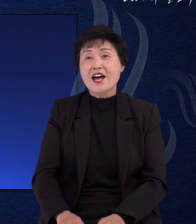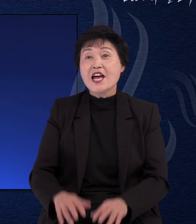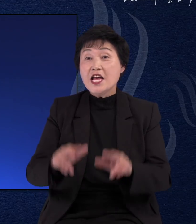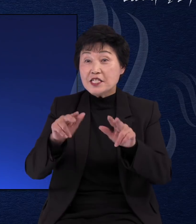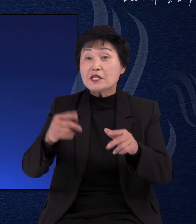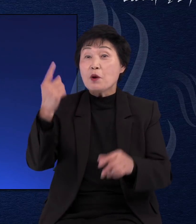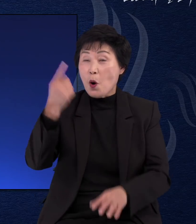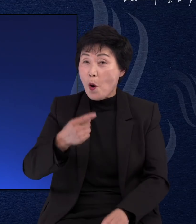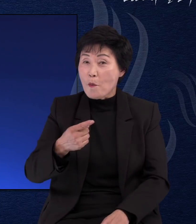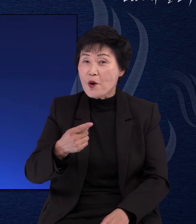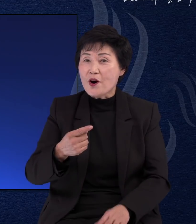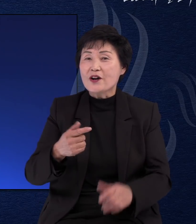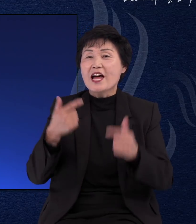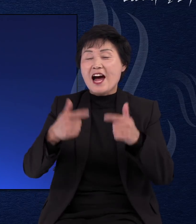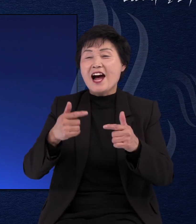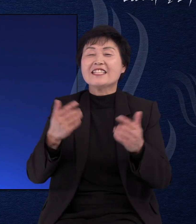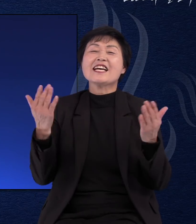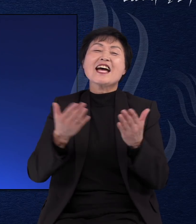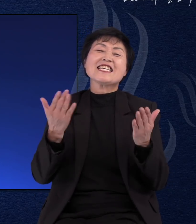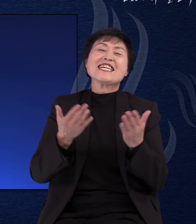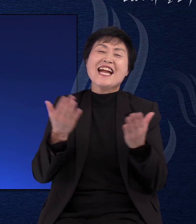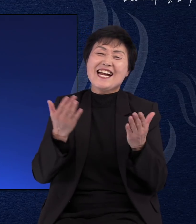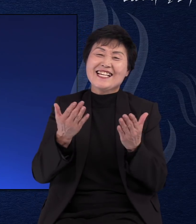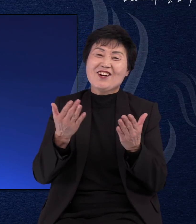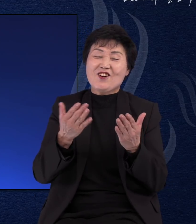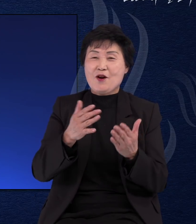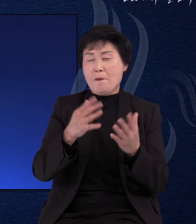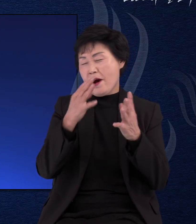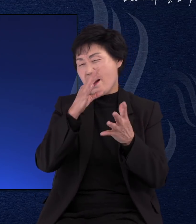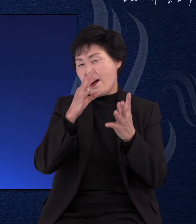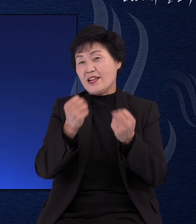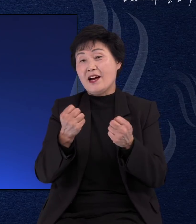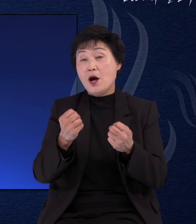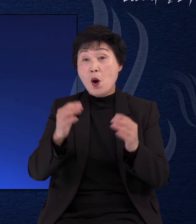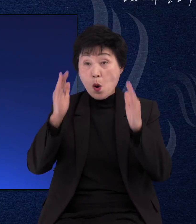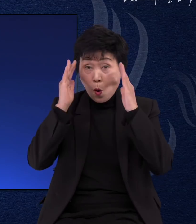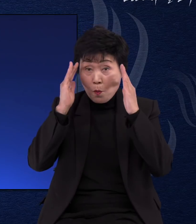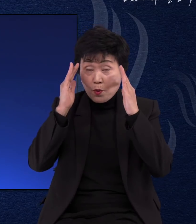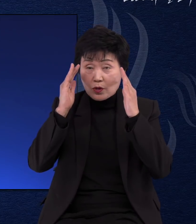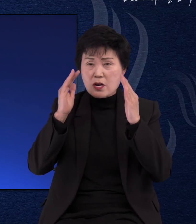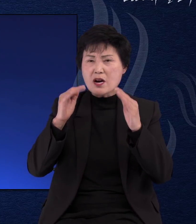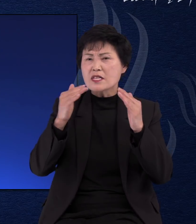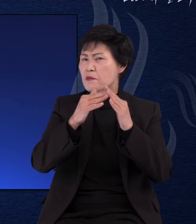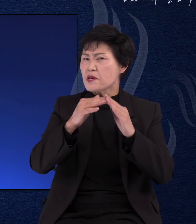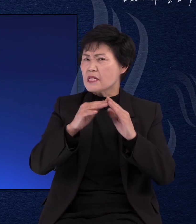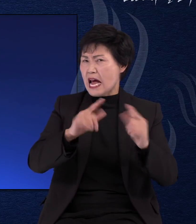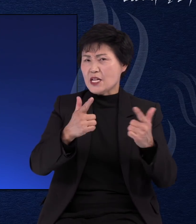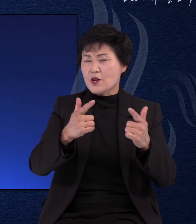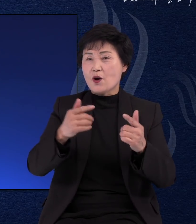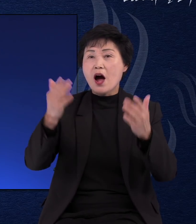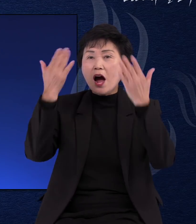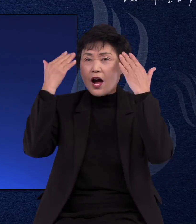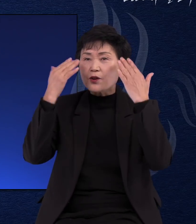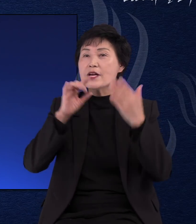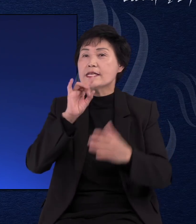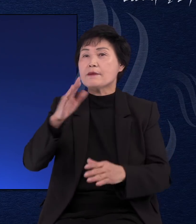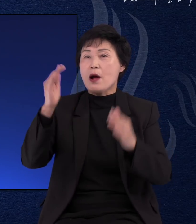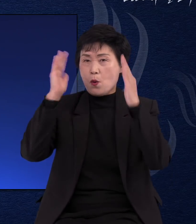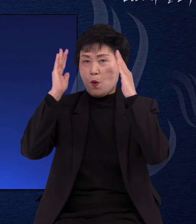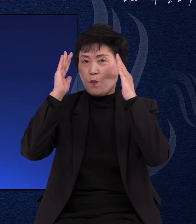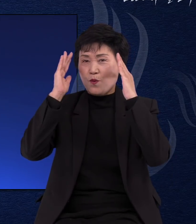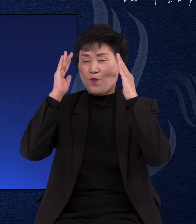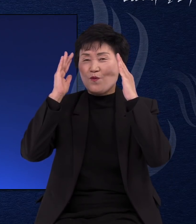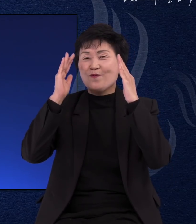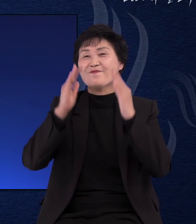언제나 일할 거리를 마련해 놓으시고 공부는 학교에서 하는 거지라고 변함없는 교육 철학으로 저를